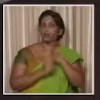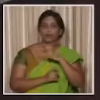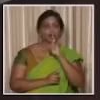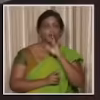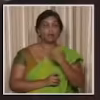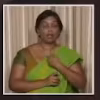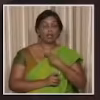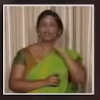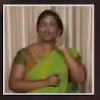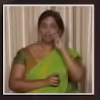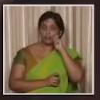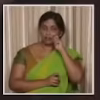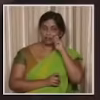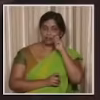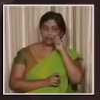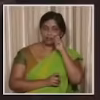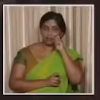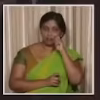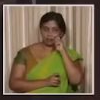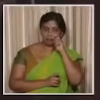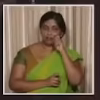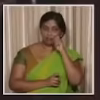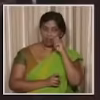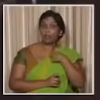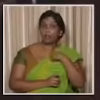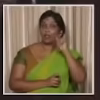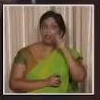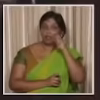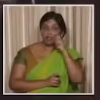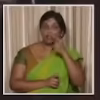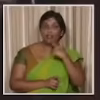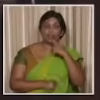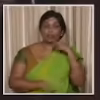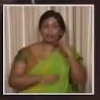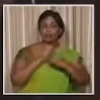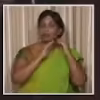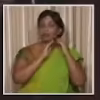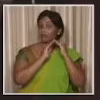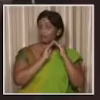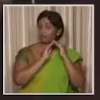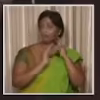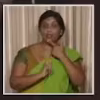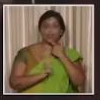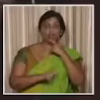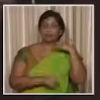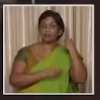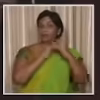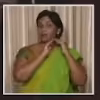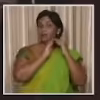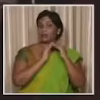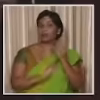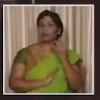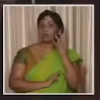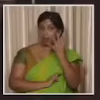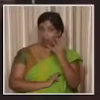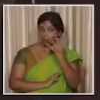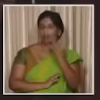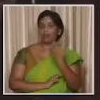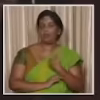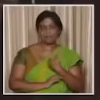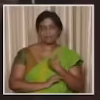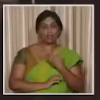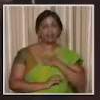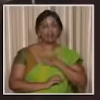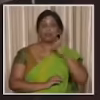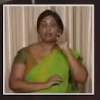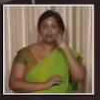mage taatta Simon Aluthgamage mage taattata te karmanta shala ahanna මගේ තාත්තට තේ කර්මාන්තශාලා හතරක් තිබුණා.